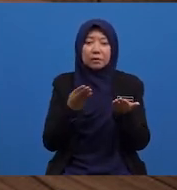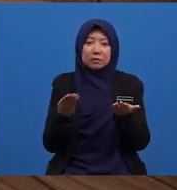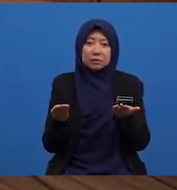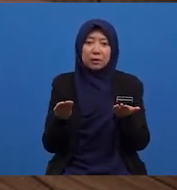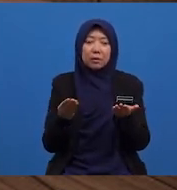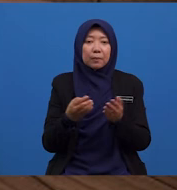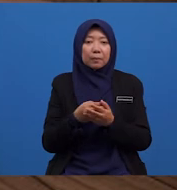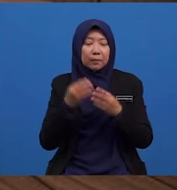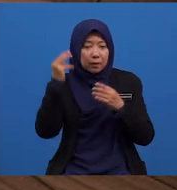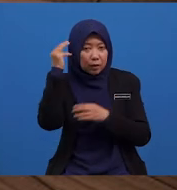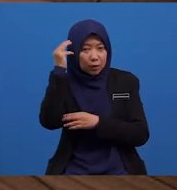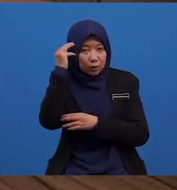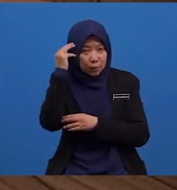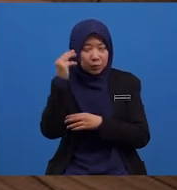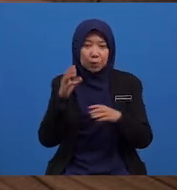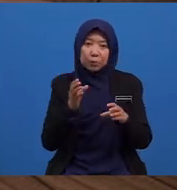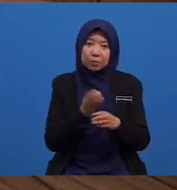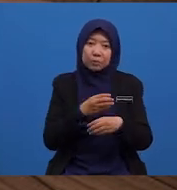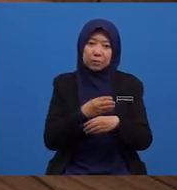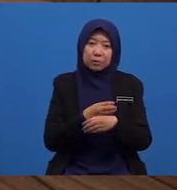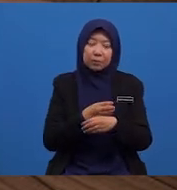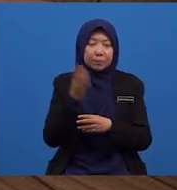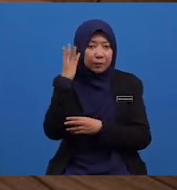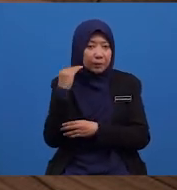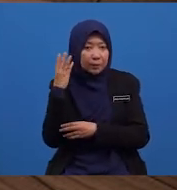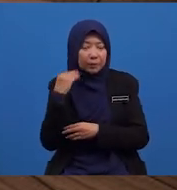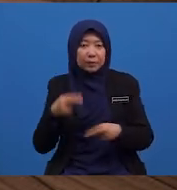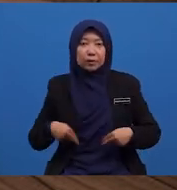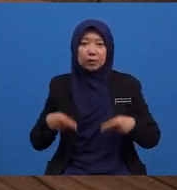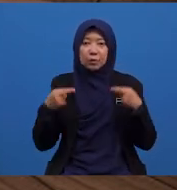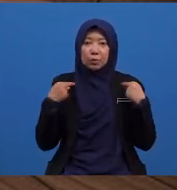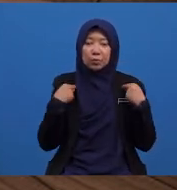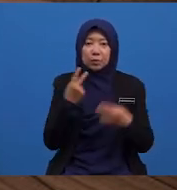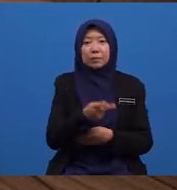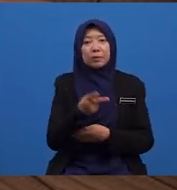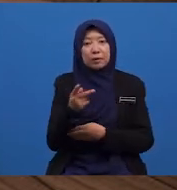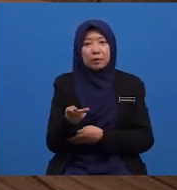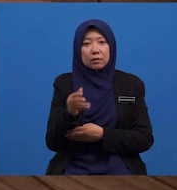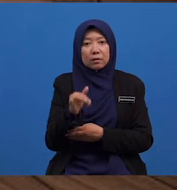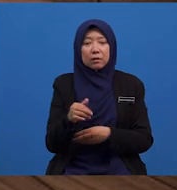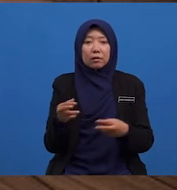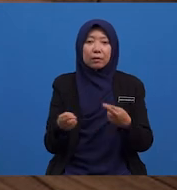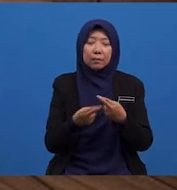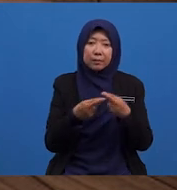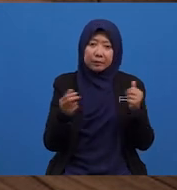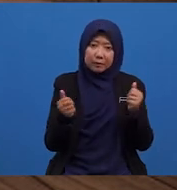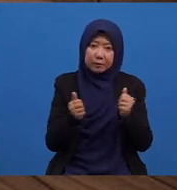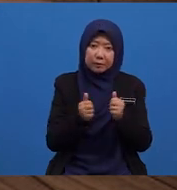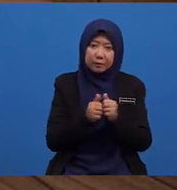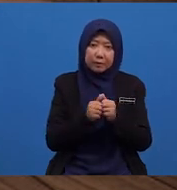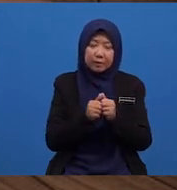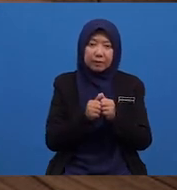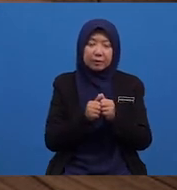telah dicipta berdasarkan pengalaman hidup dan perkara-perkara yang rapat dengan